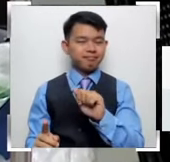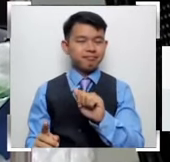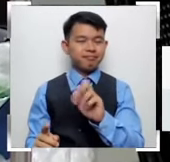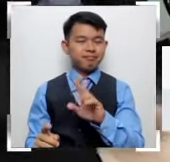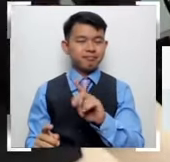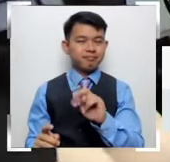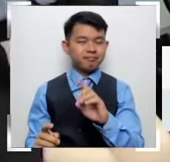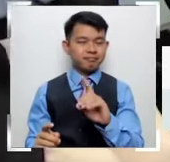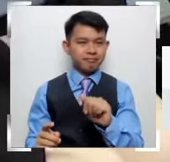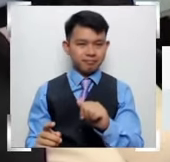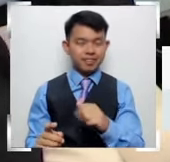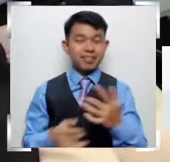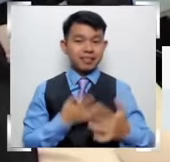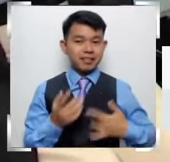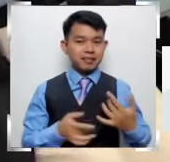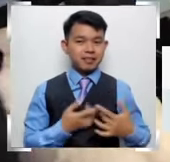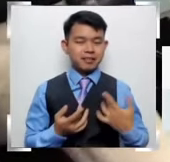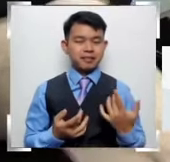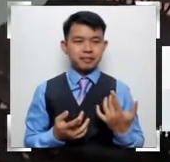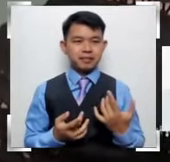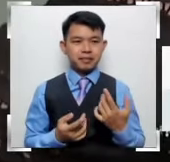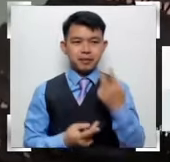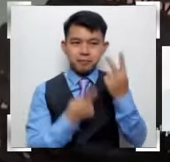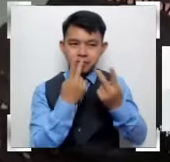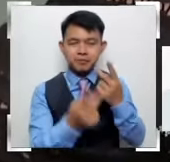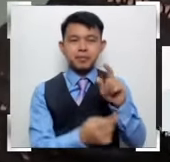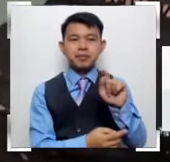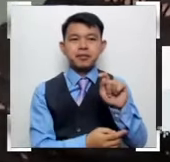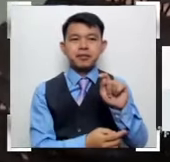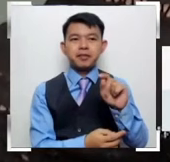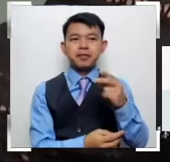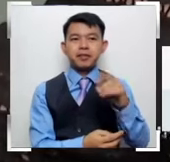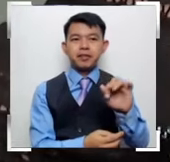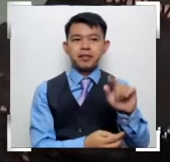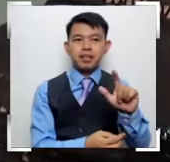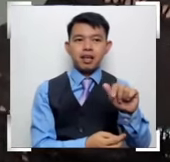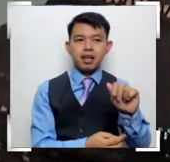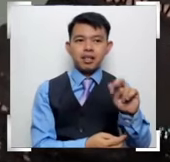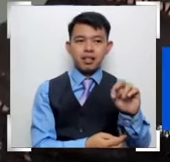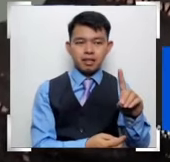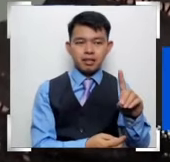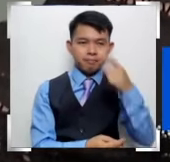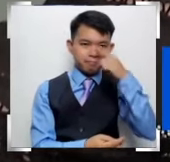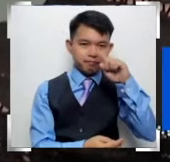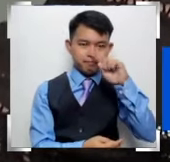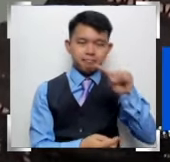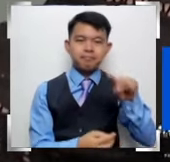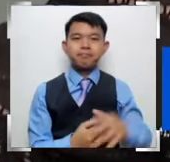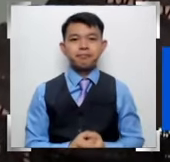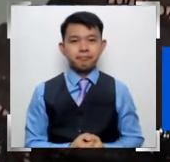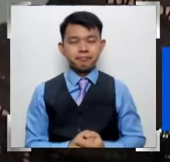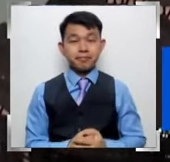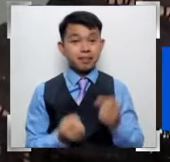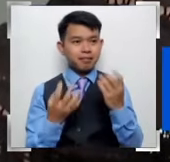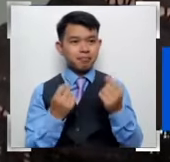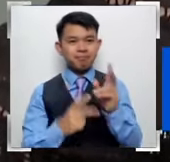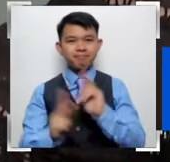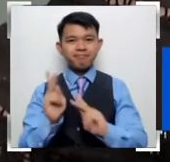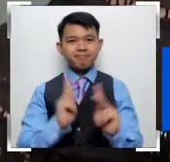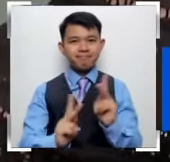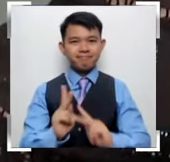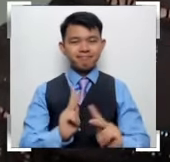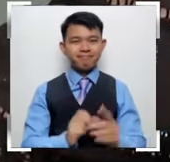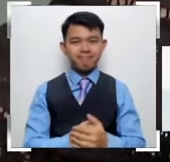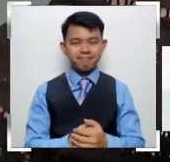pagbisita sa temple at night market sa Thailand. Madaming tao. May kanina medyo advance